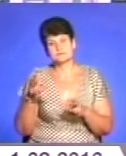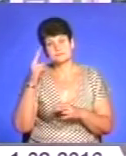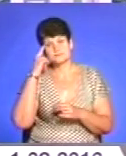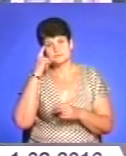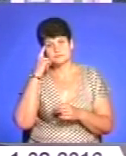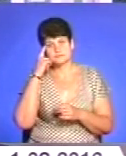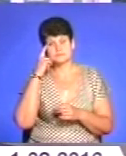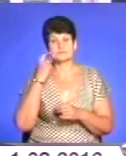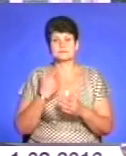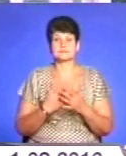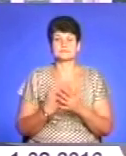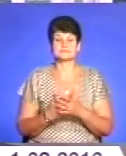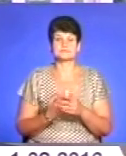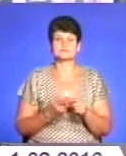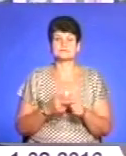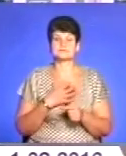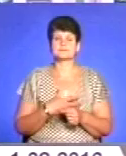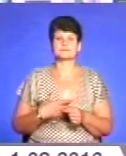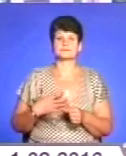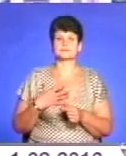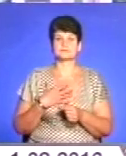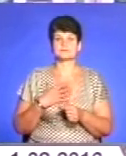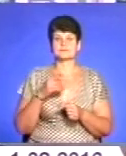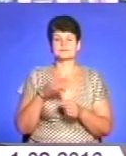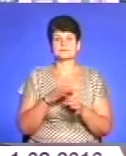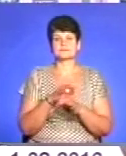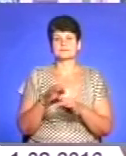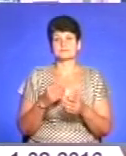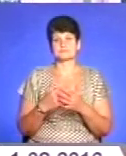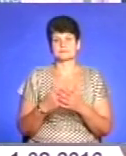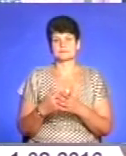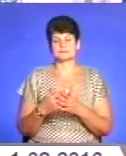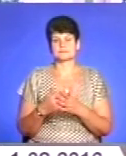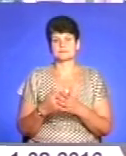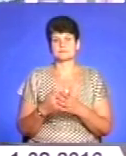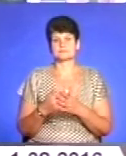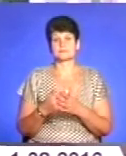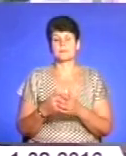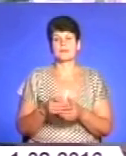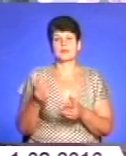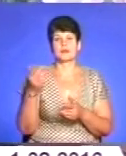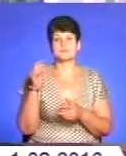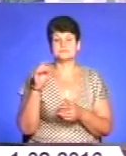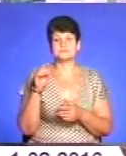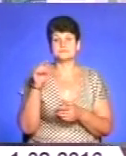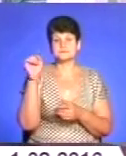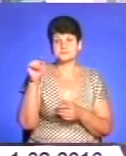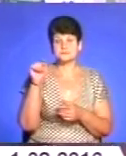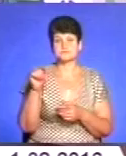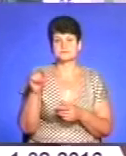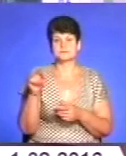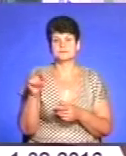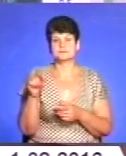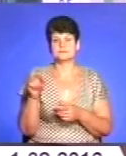там зненацька, то більш важливо у таких там проєктах, там, наприклад, так само як Казантіп, то вони відповідно їм під якимось